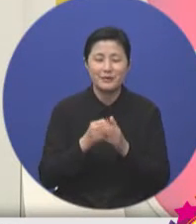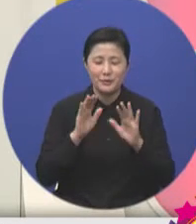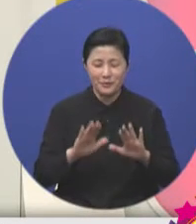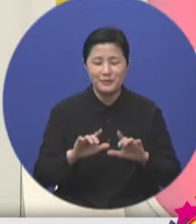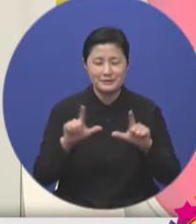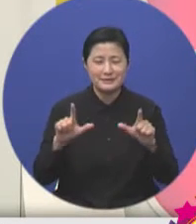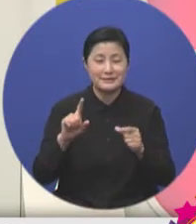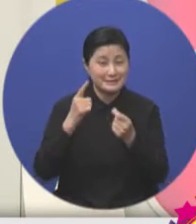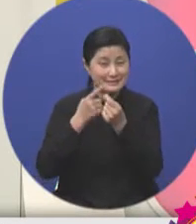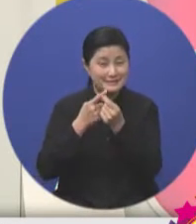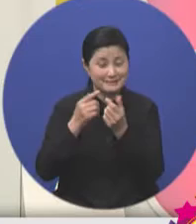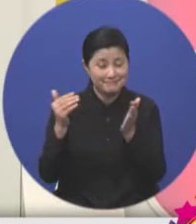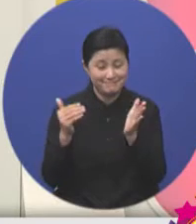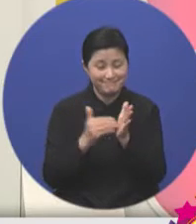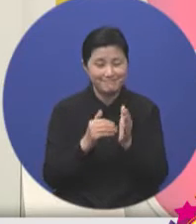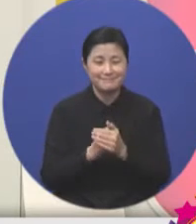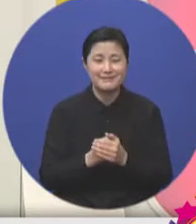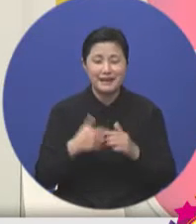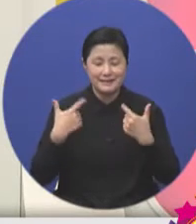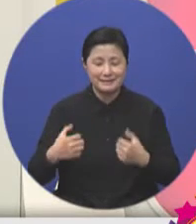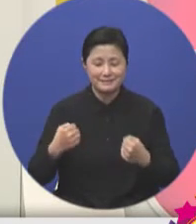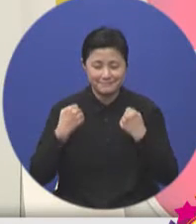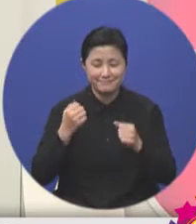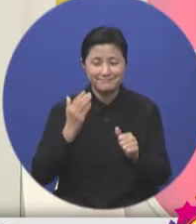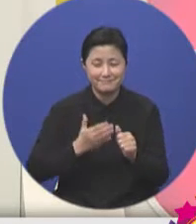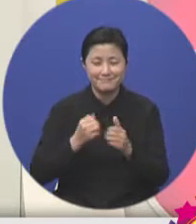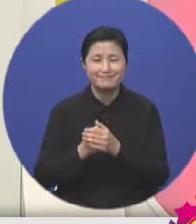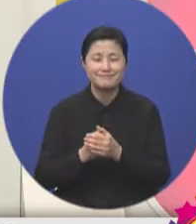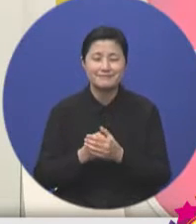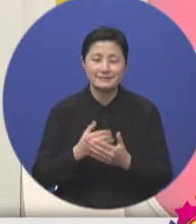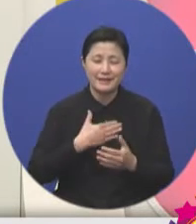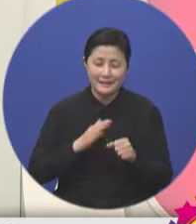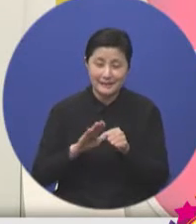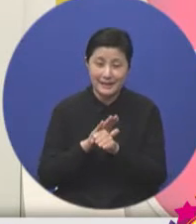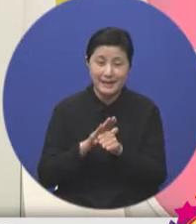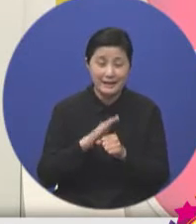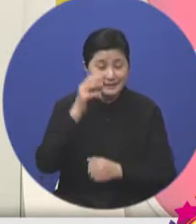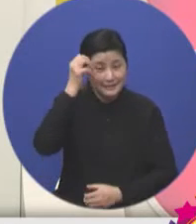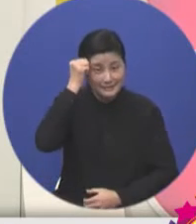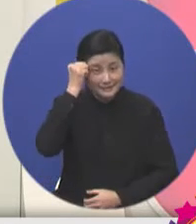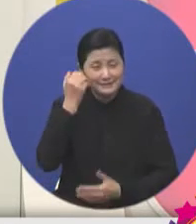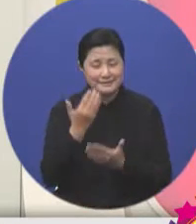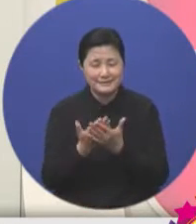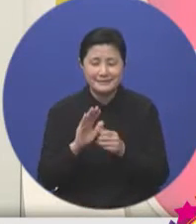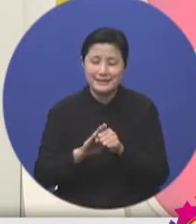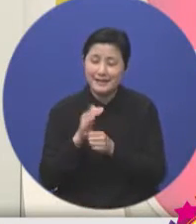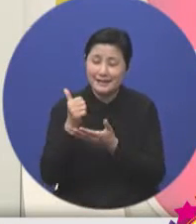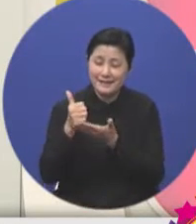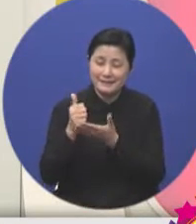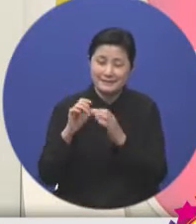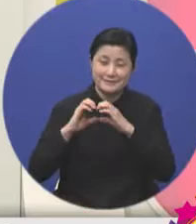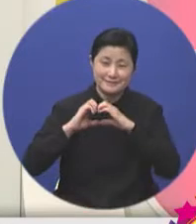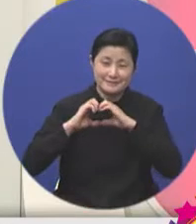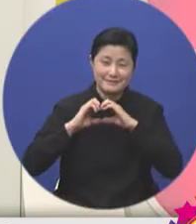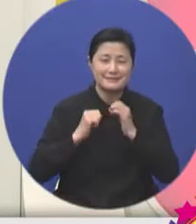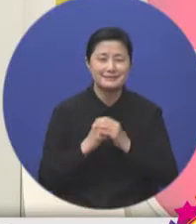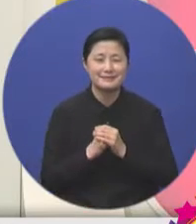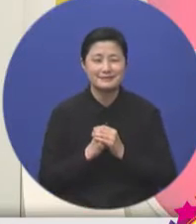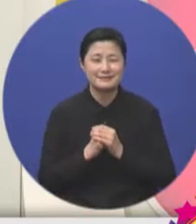오늘 1등했어. 그리고 항상 건강하고 항상 내가 사랑한다는 거 잊지 마. 우리 신랑 사랑해.